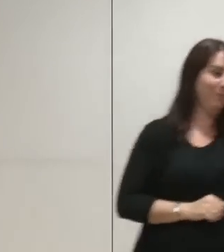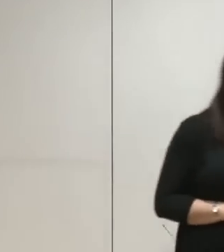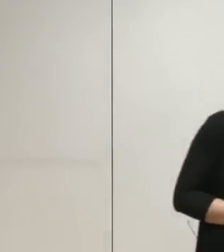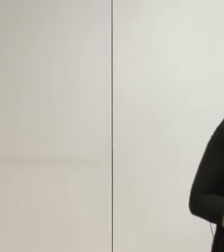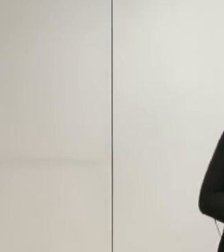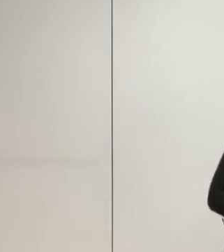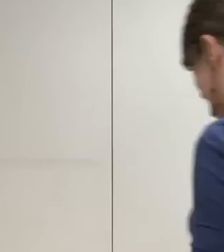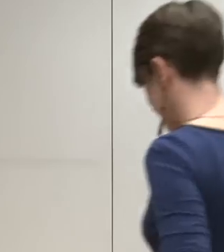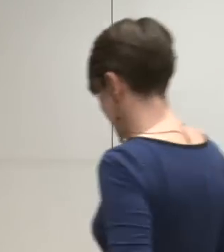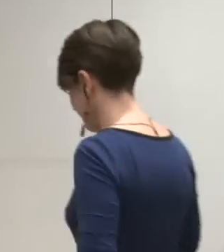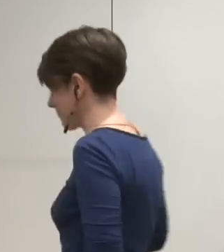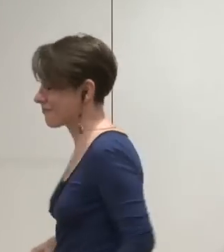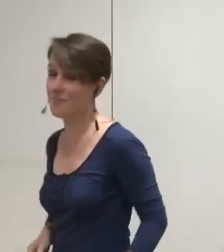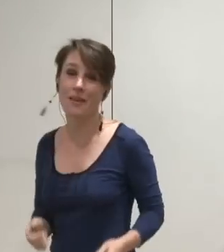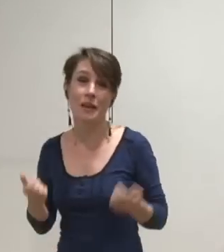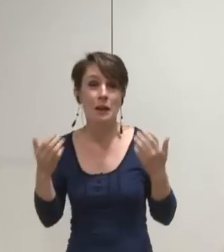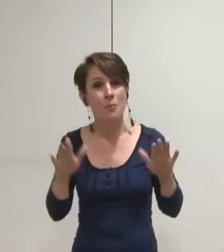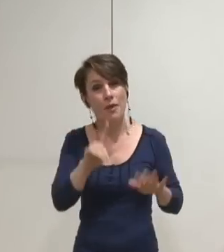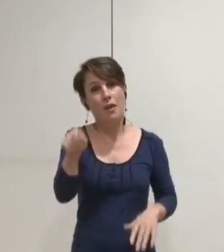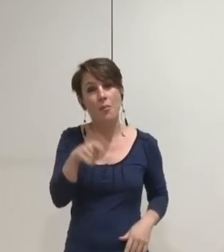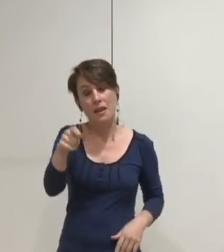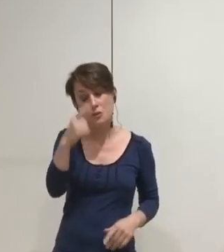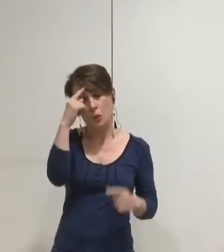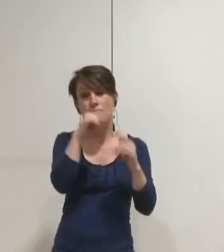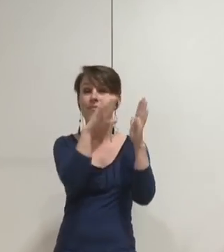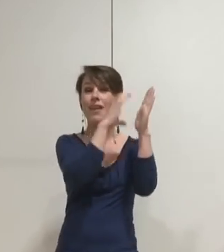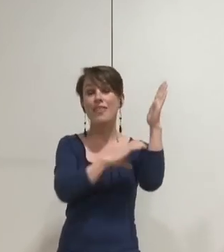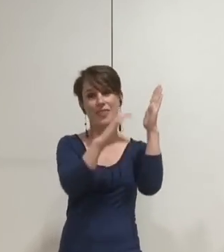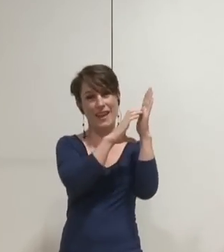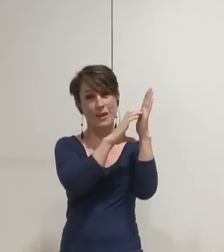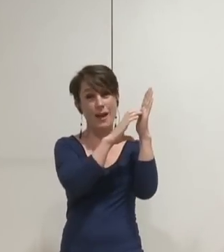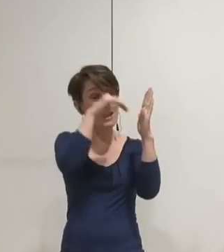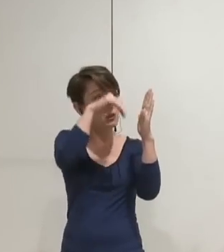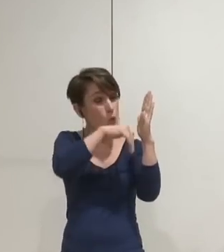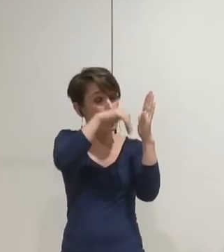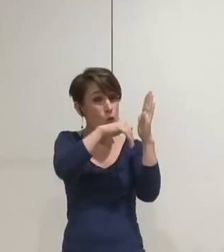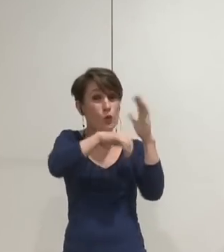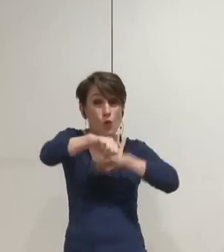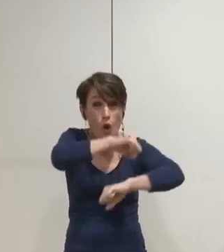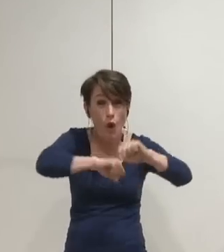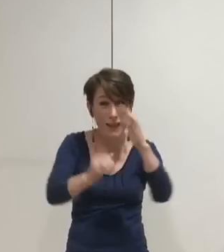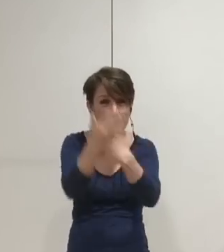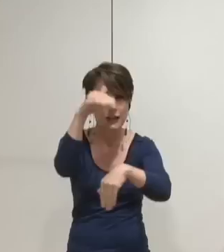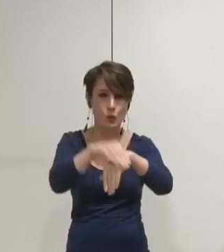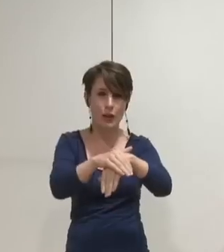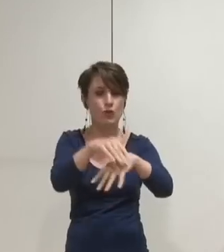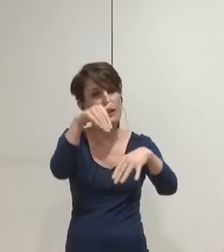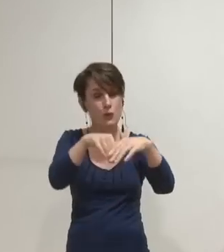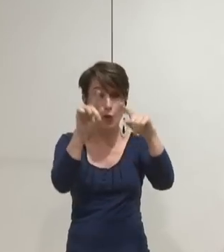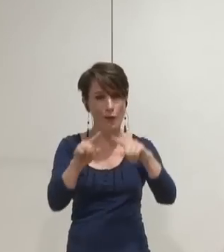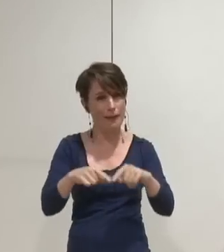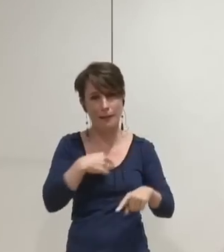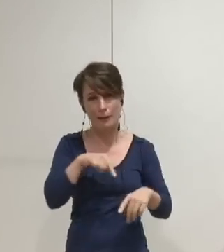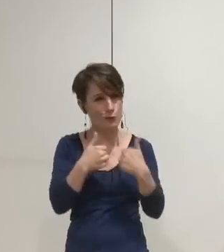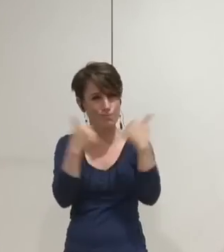parce que vous vous en doutez il y a beaucoup de choses qui nous séparent sur cette délibération sur le la forme comme sur le fond tout d'abord sur